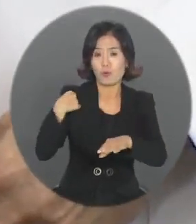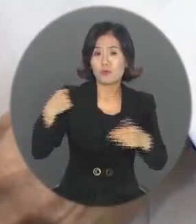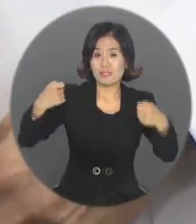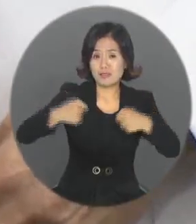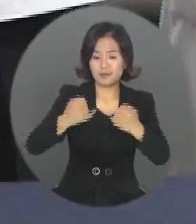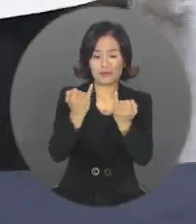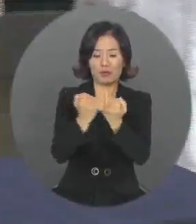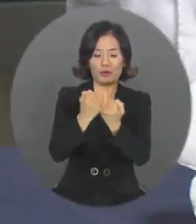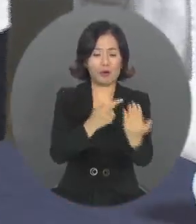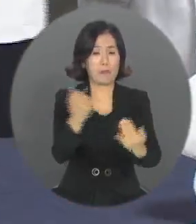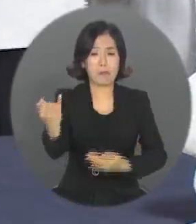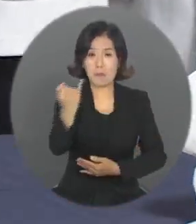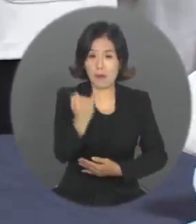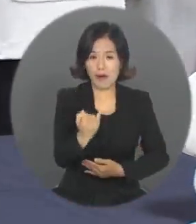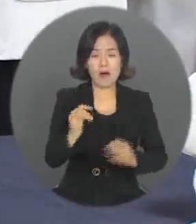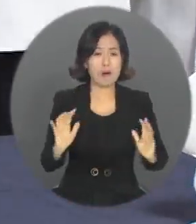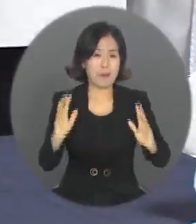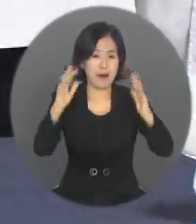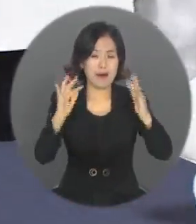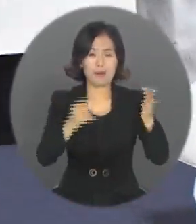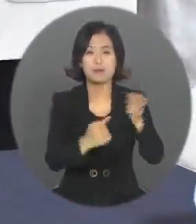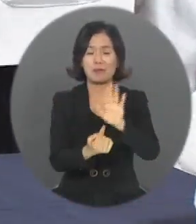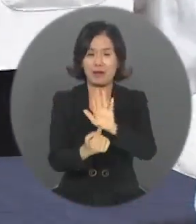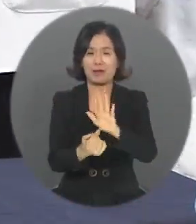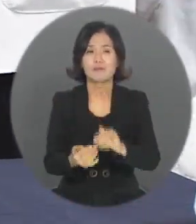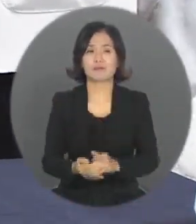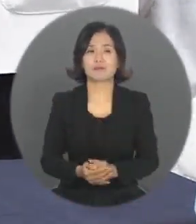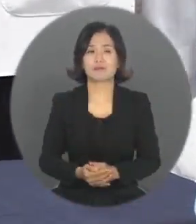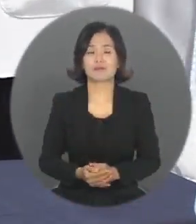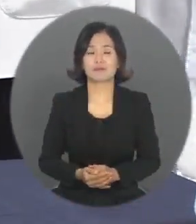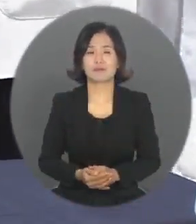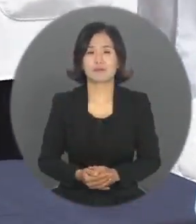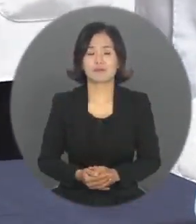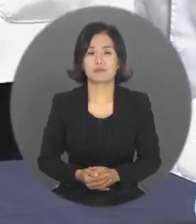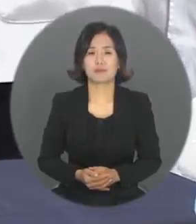소녀가 나타나자 이곳저곳에서 박수가 쏟아집니다.